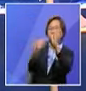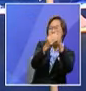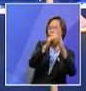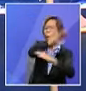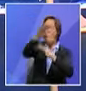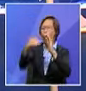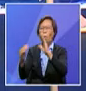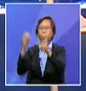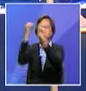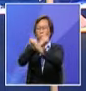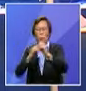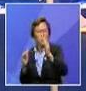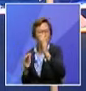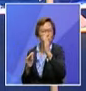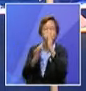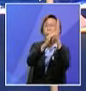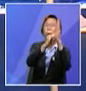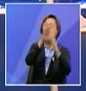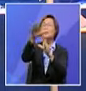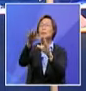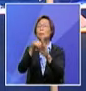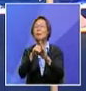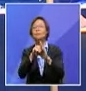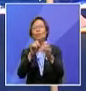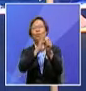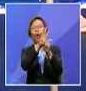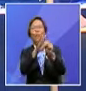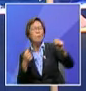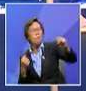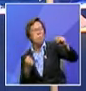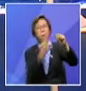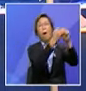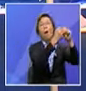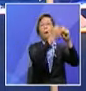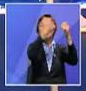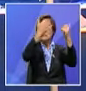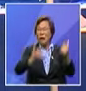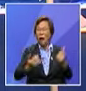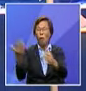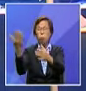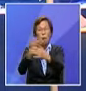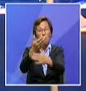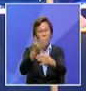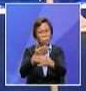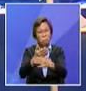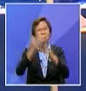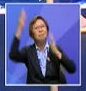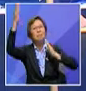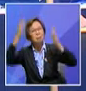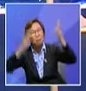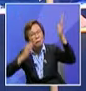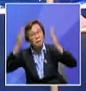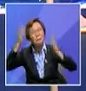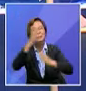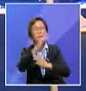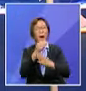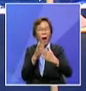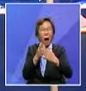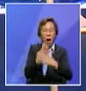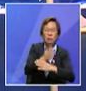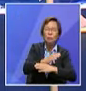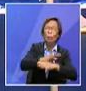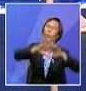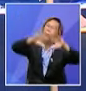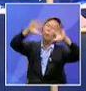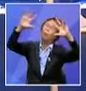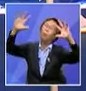cabaran, termasuk COVID-19 yang kini menjadi ancaman bukan sahaja kepada Malaysia, bahkan